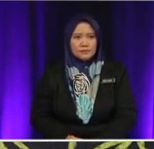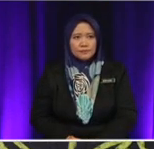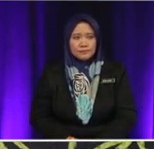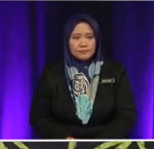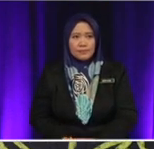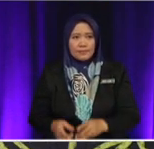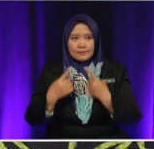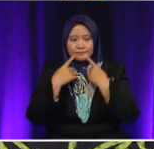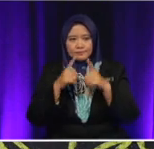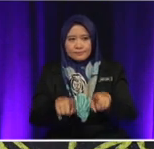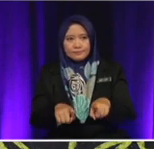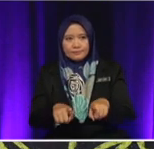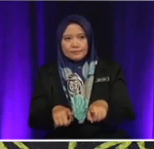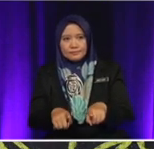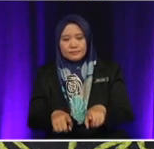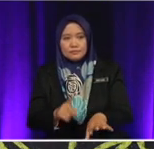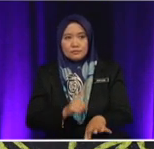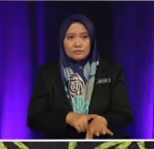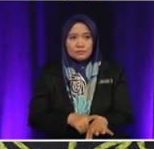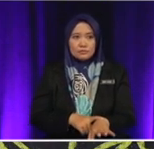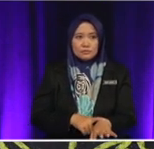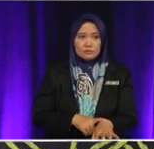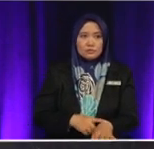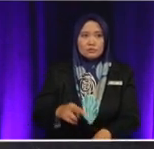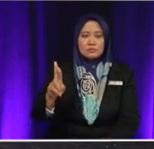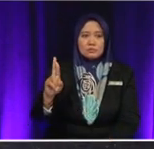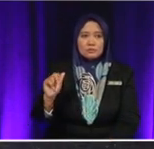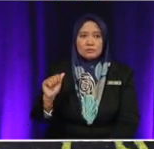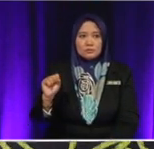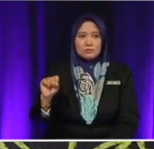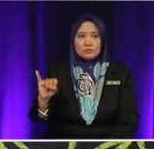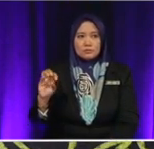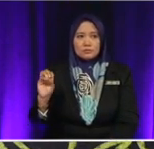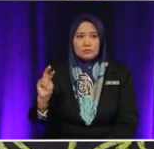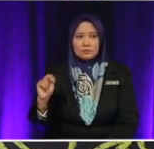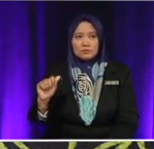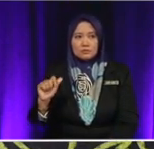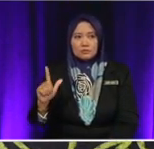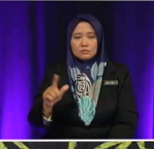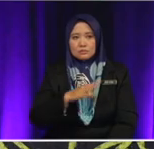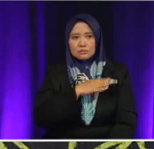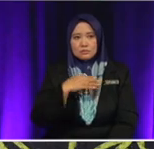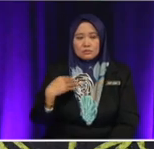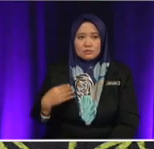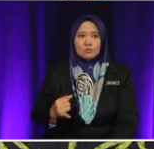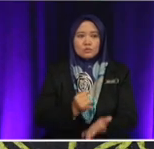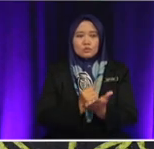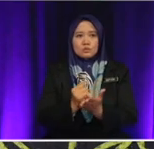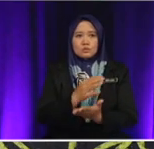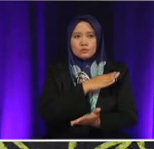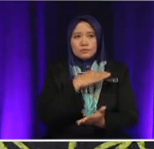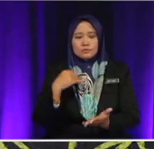secara rasional semasa perundingan. Iaitu bersikap jujur dan ikhlas semasa berunding. Yang kedua,